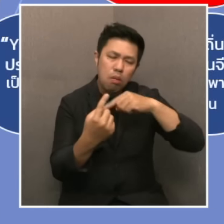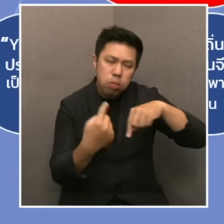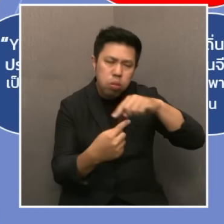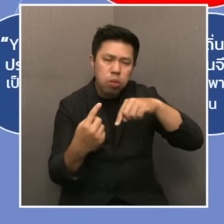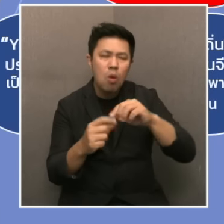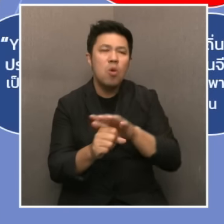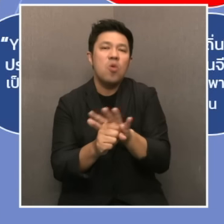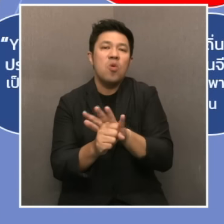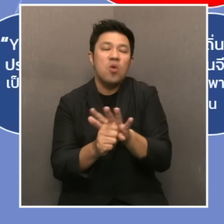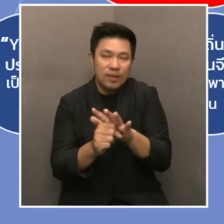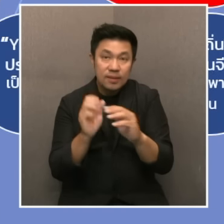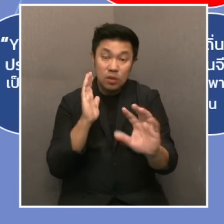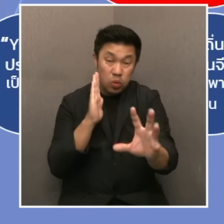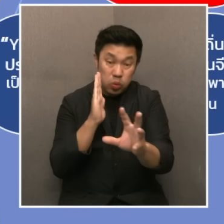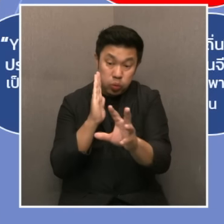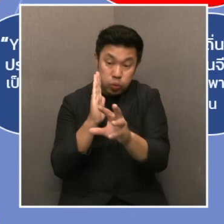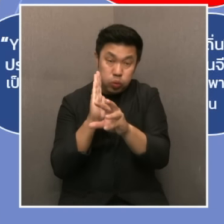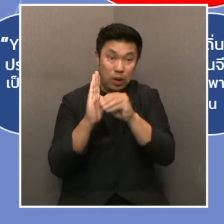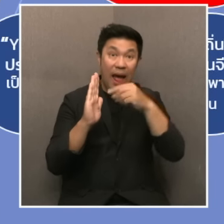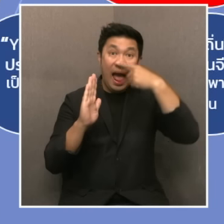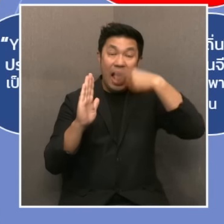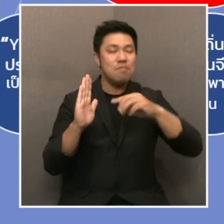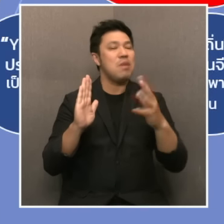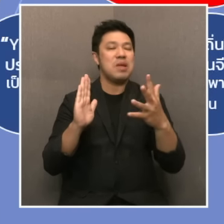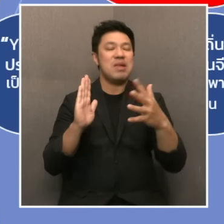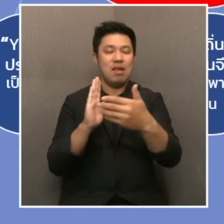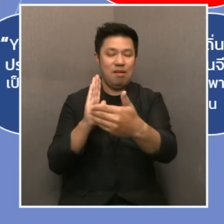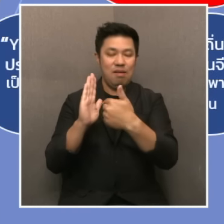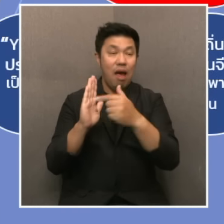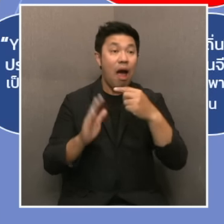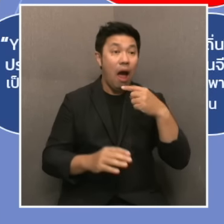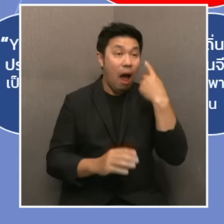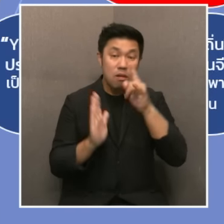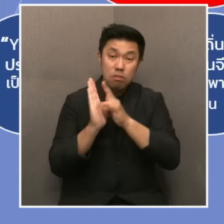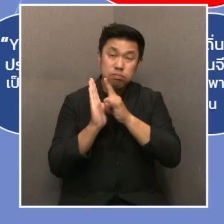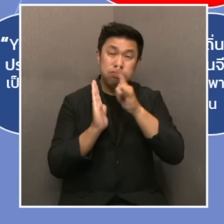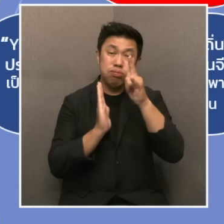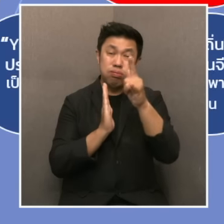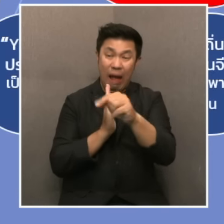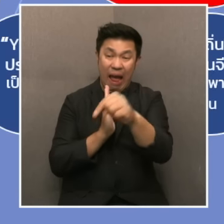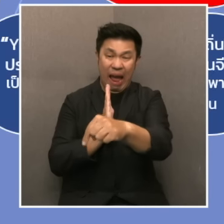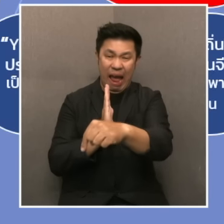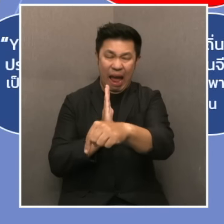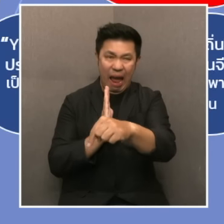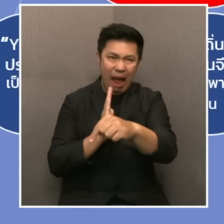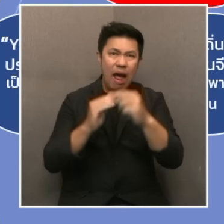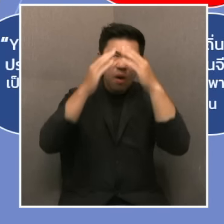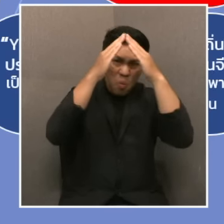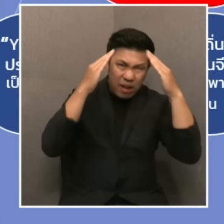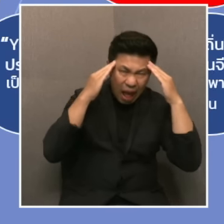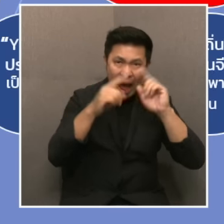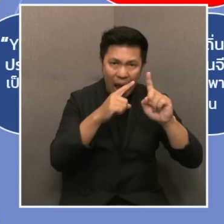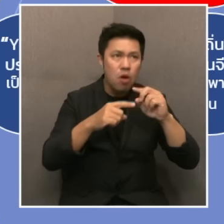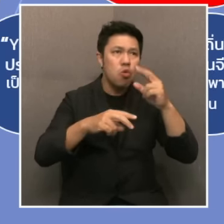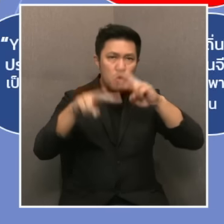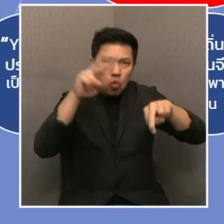งพยุลูกนี้ไม่เคลื่อนเข้าสู่ประเทศไยขอใหผู้ที่จะเดนทางไปบริเวณนากล่าวตรวจสอบสภาปกาศก่